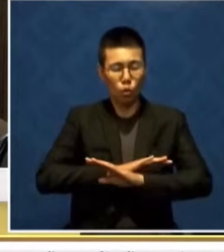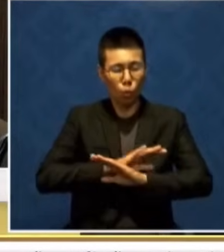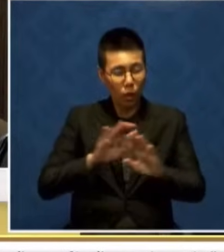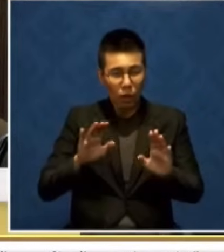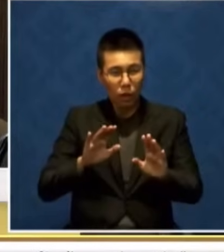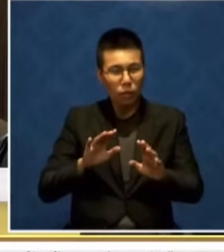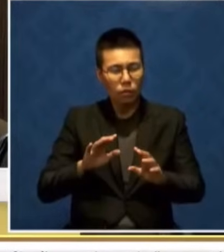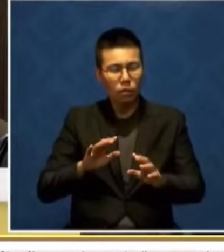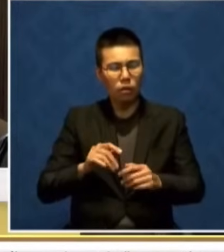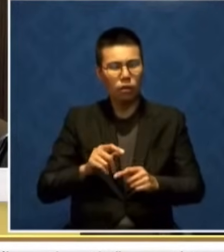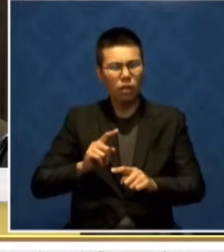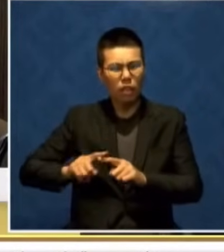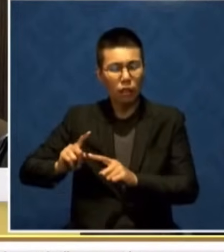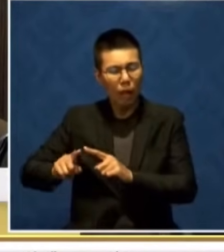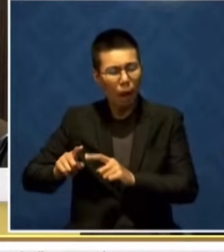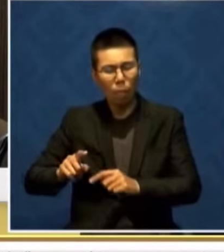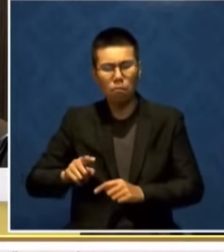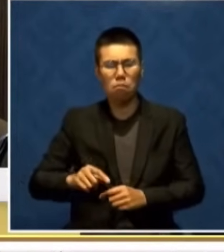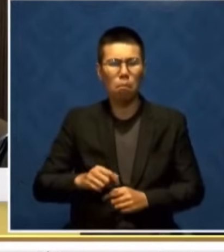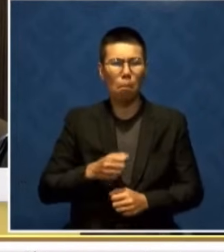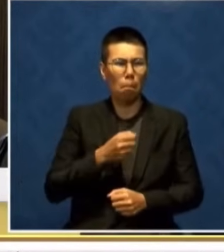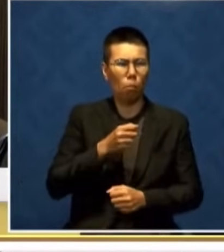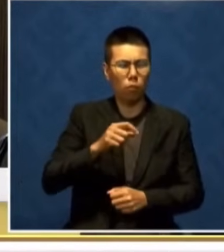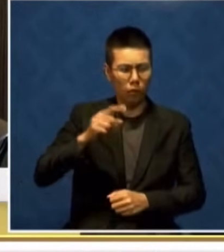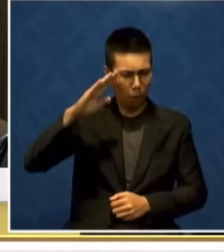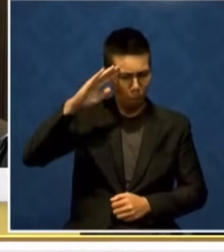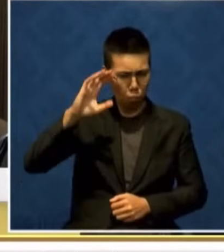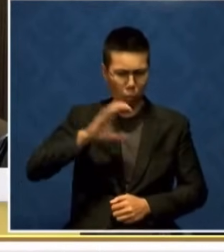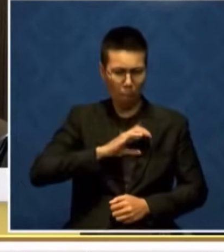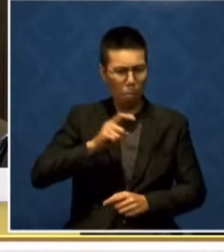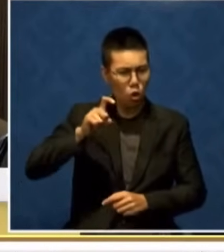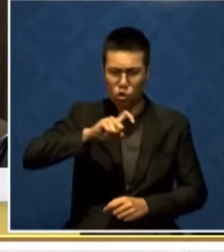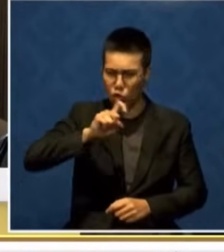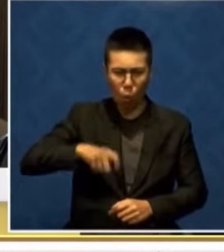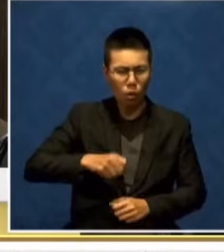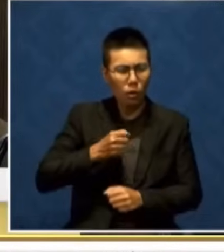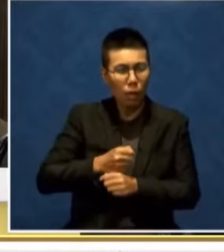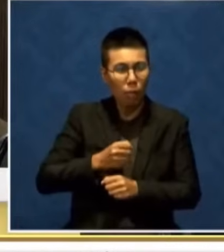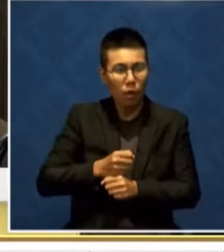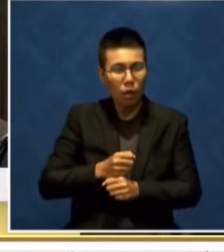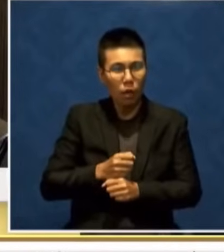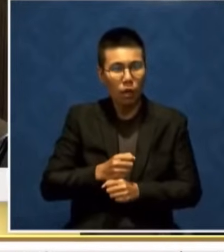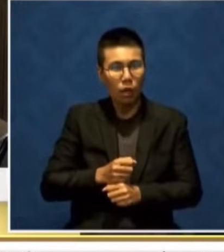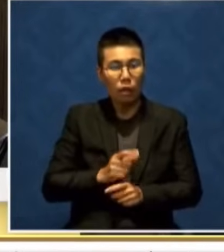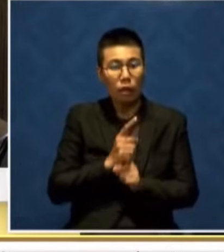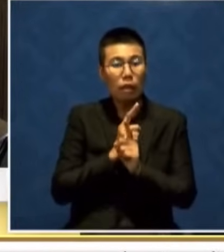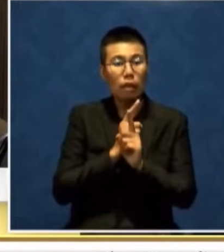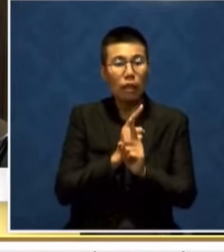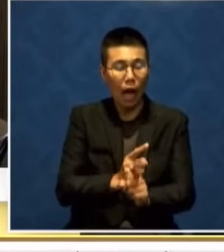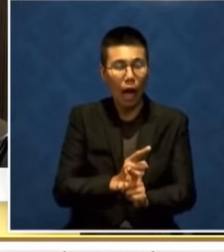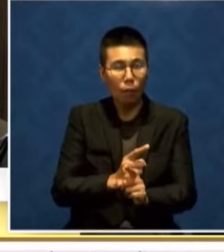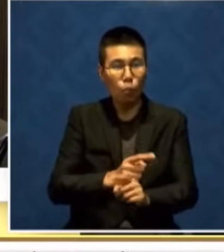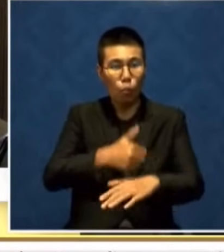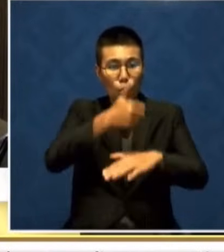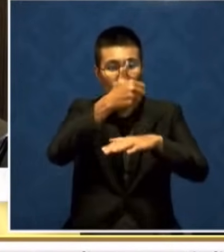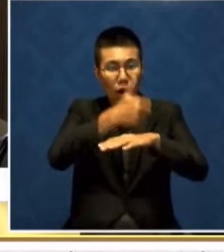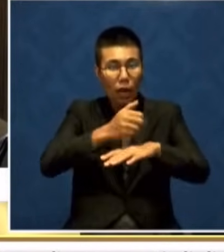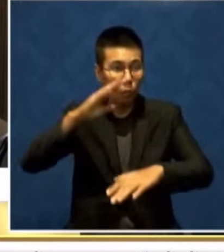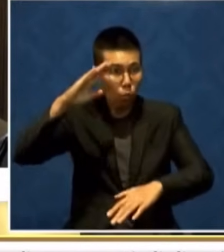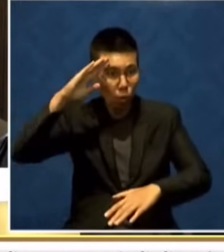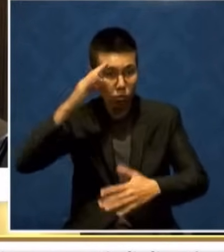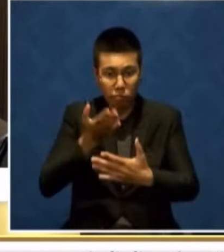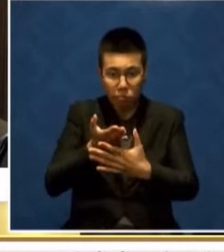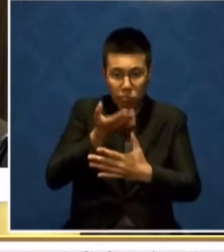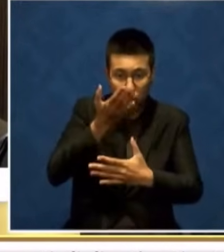หลายที่ตำรวจต้องทำไม่ว่าจะเป็นการติดตามผู้บังคับบัญชาผู้บังคับ